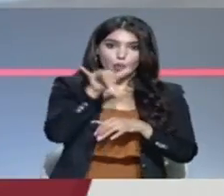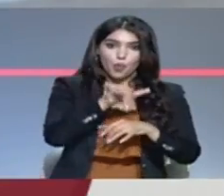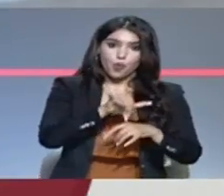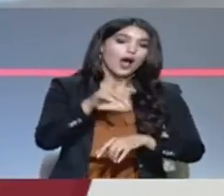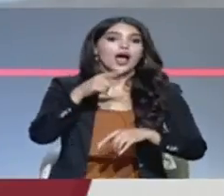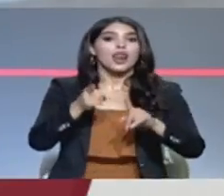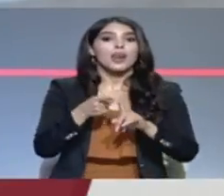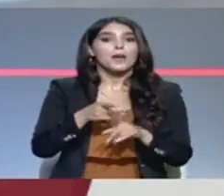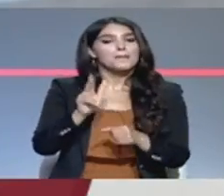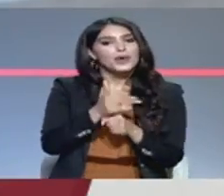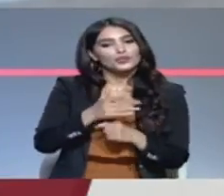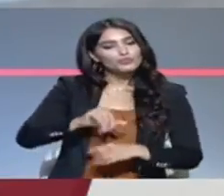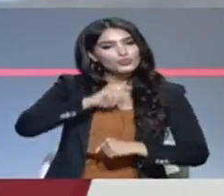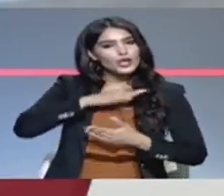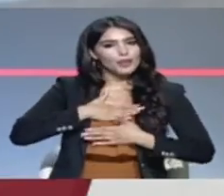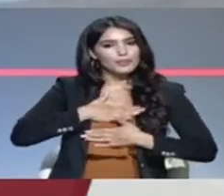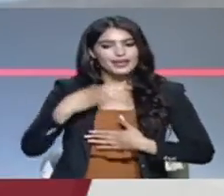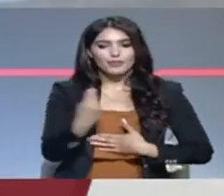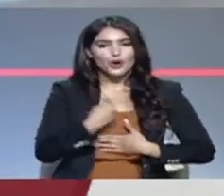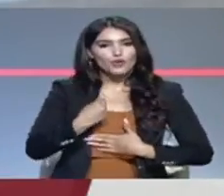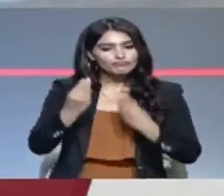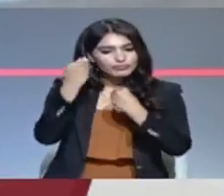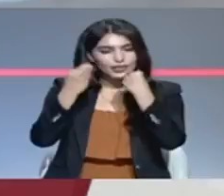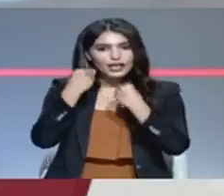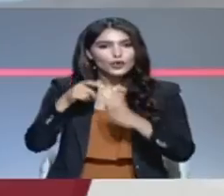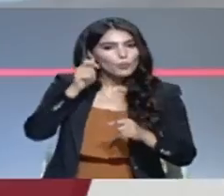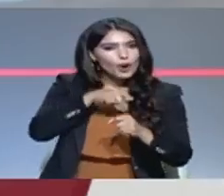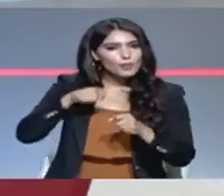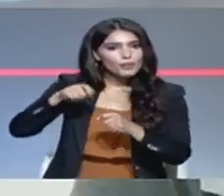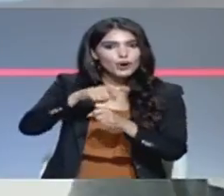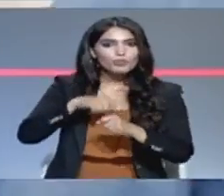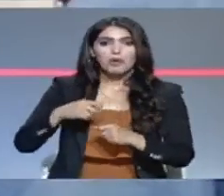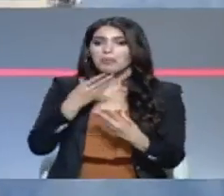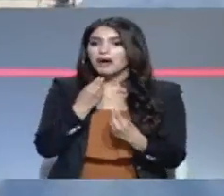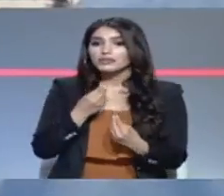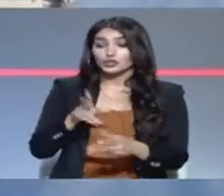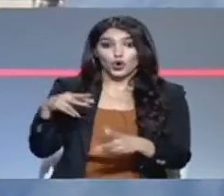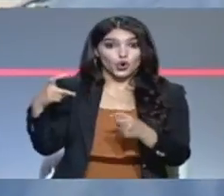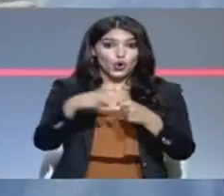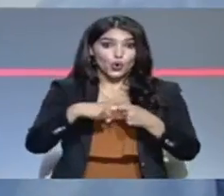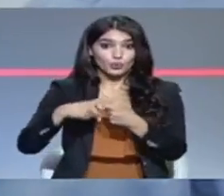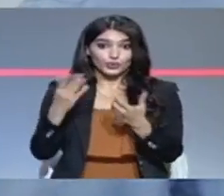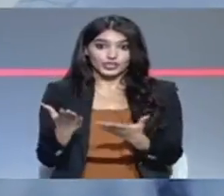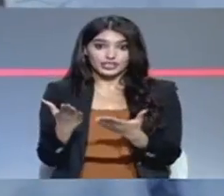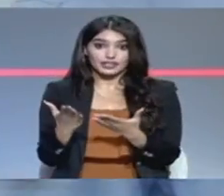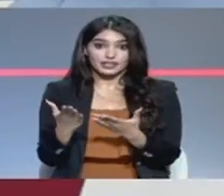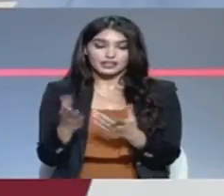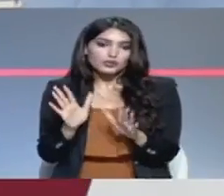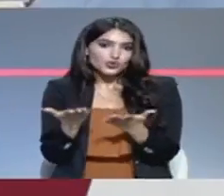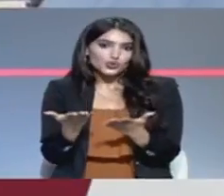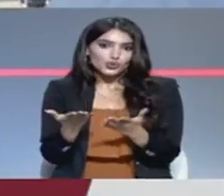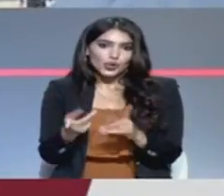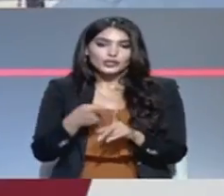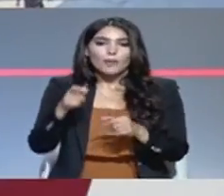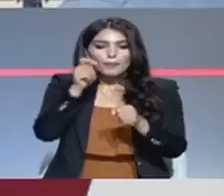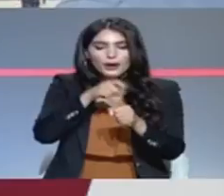مغروم مصور، واللي غرمني وبي النحت هذا كنت حجر. المشاركة بتاعنا هي تتمثل في